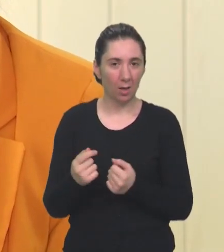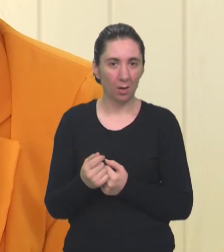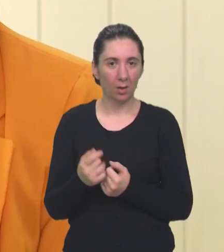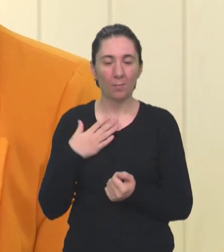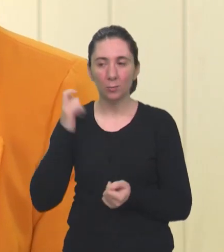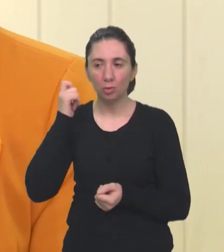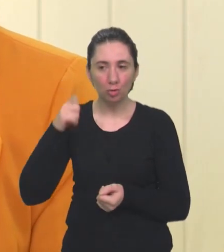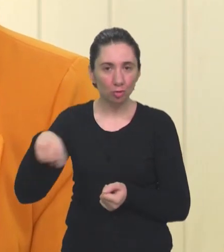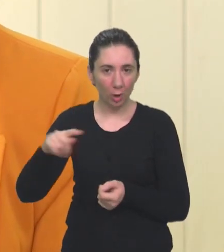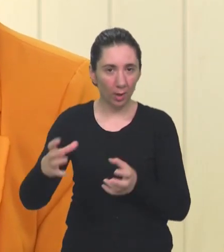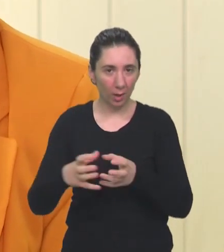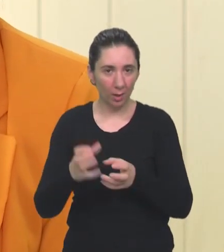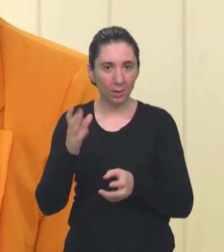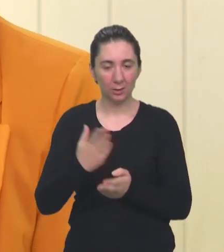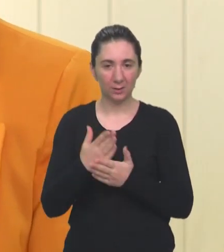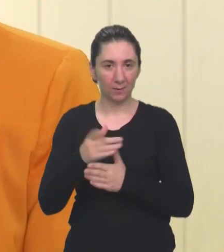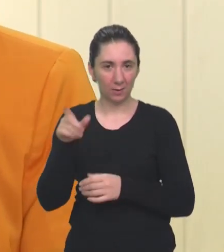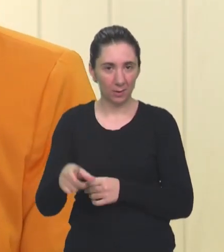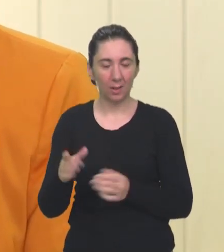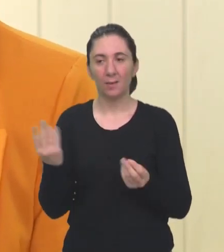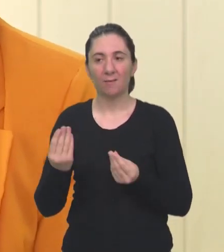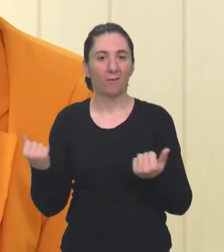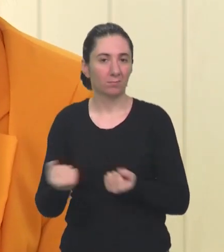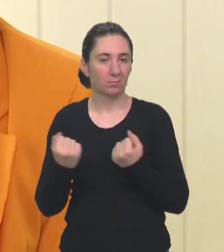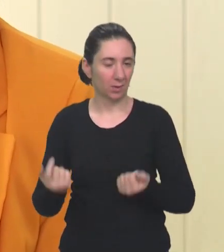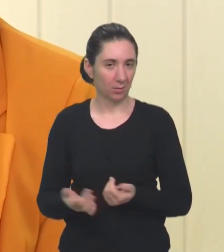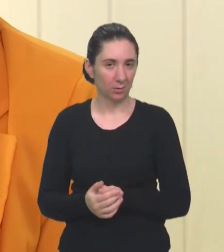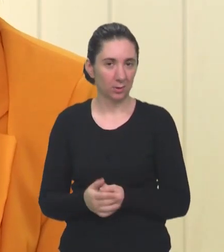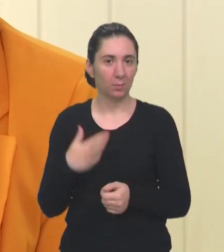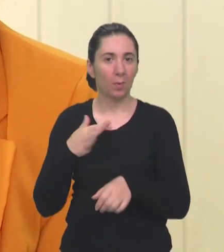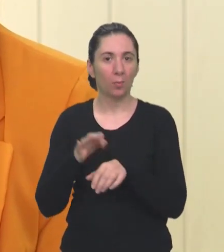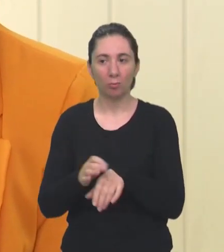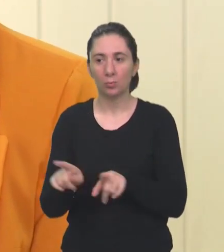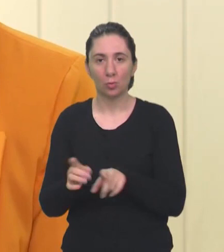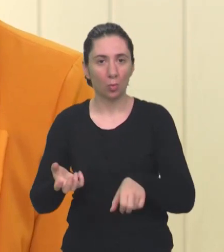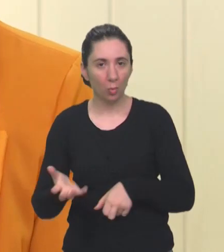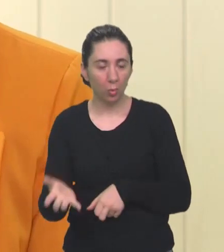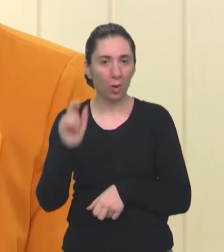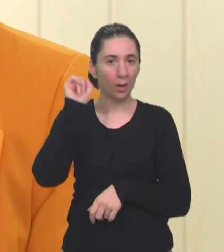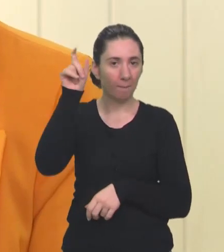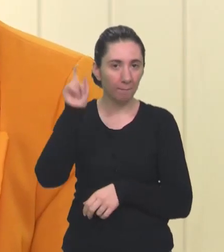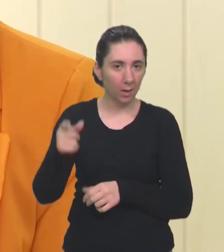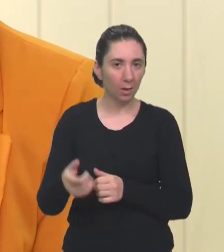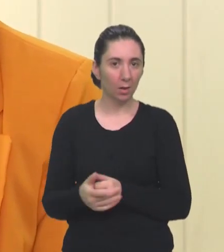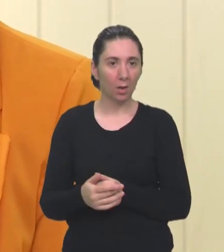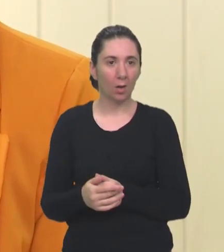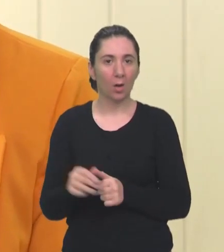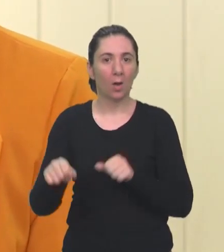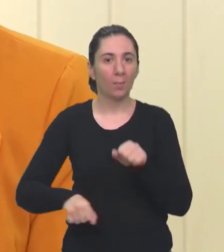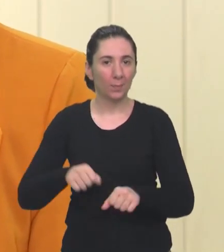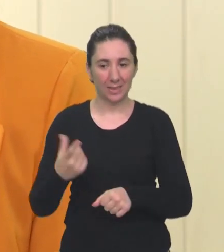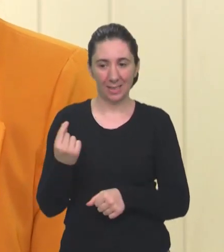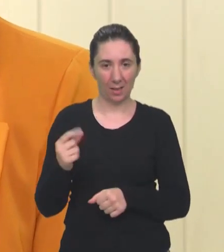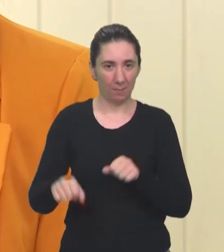naše ženice ovdje na svaki tjedan na rekreaciji, isto tako provodimo i kuglanje, provodimo pikado, tandem